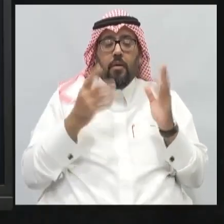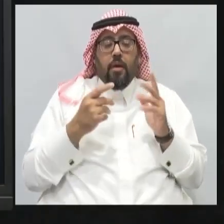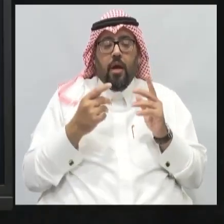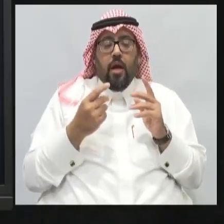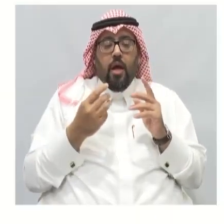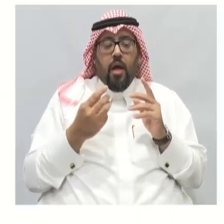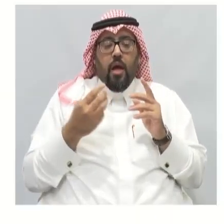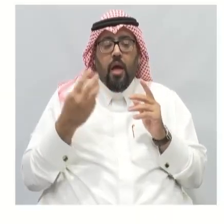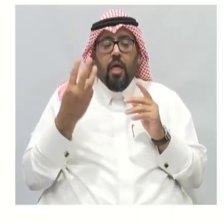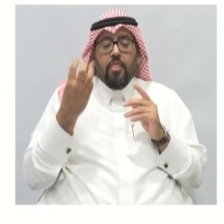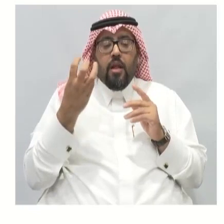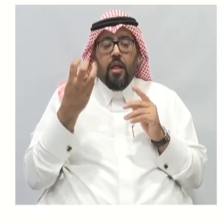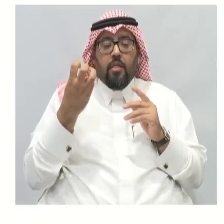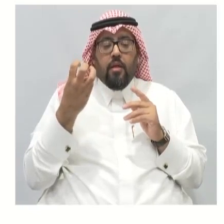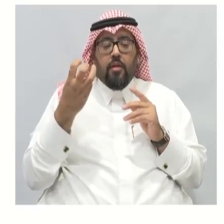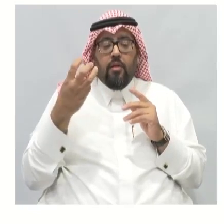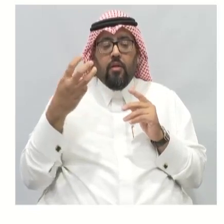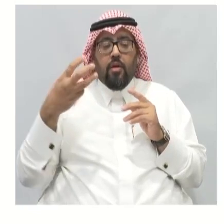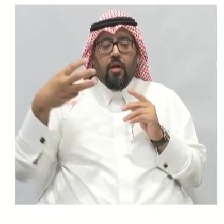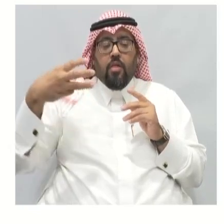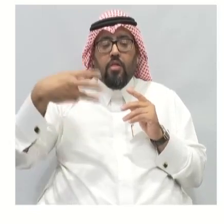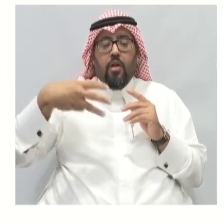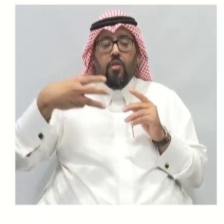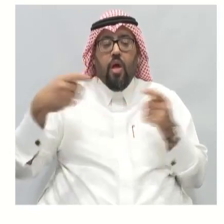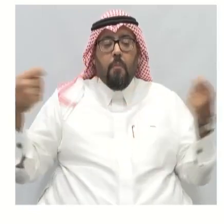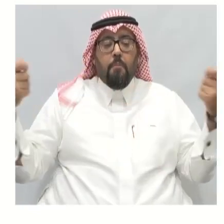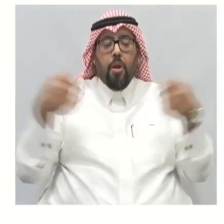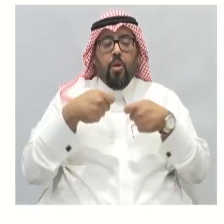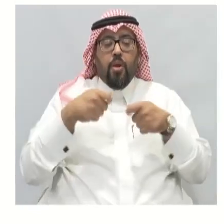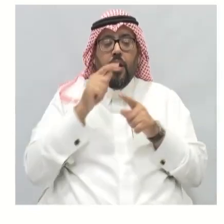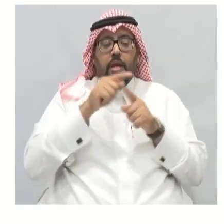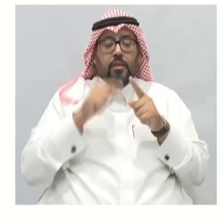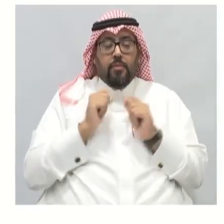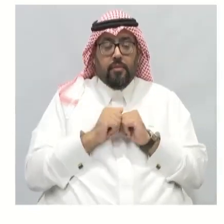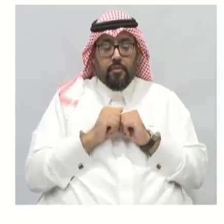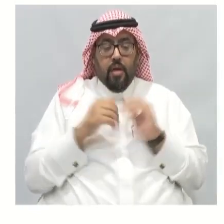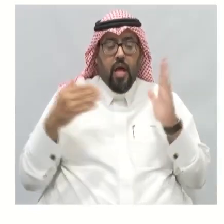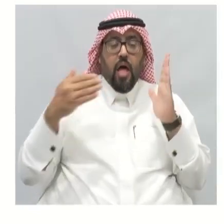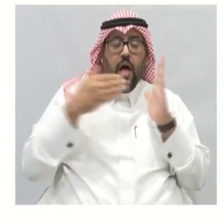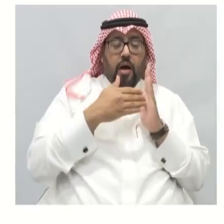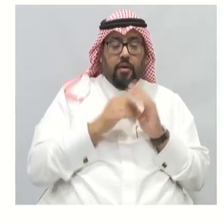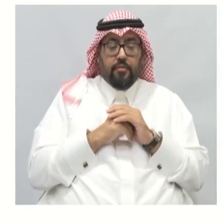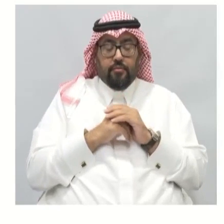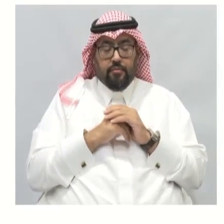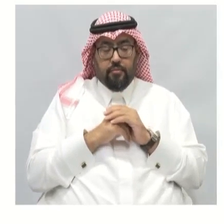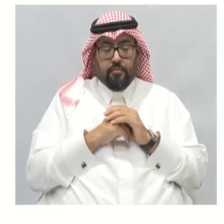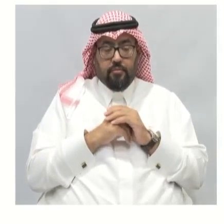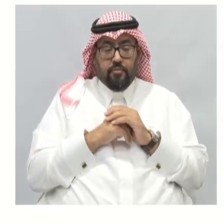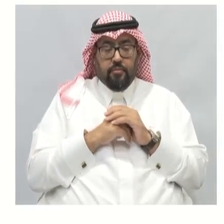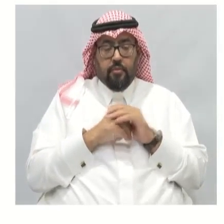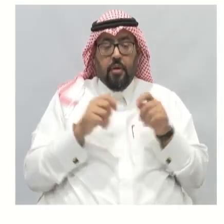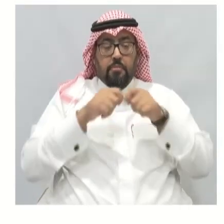من 330 مليون نسمه مساحتها